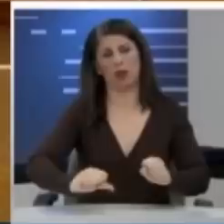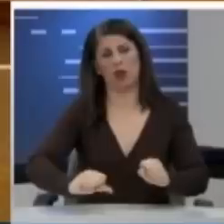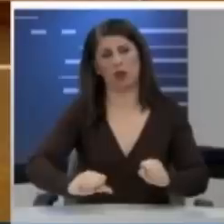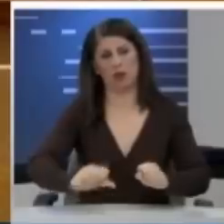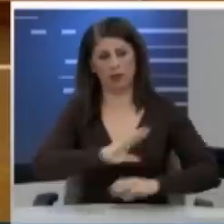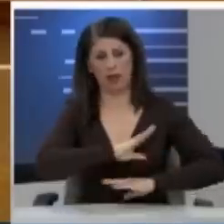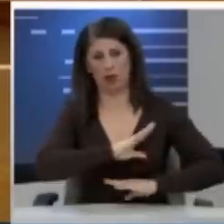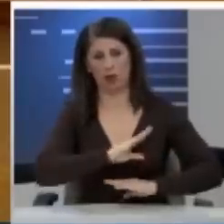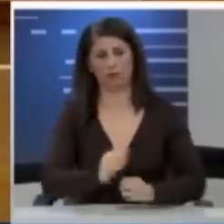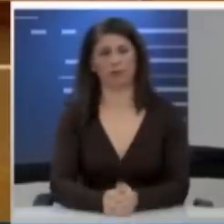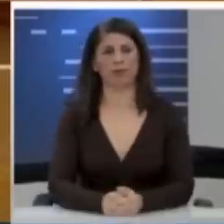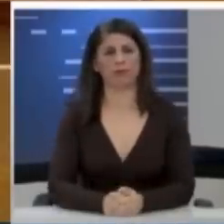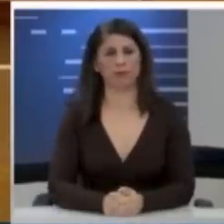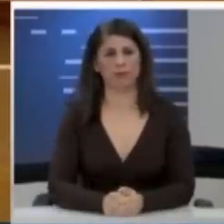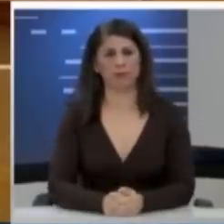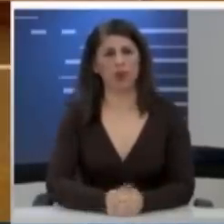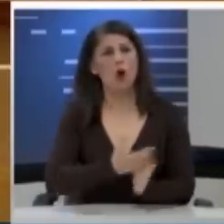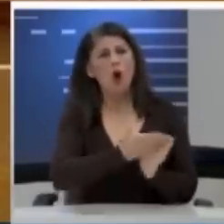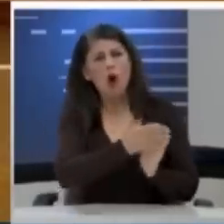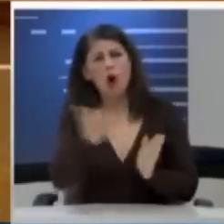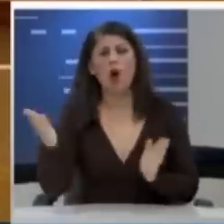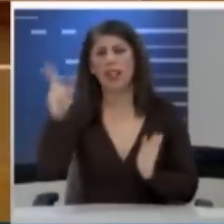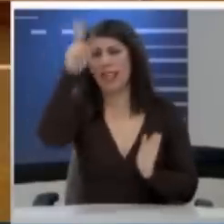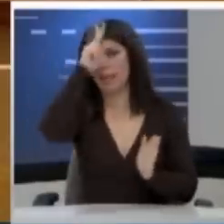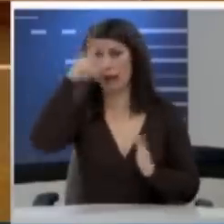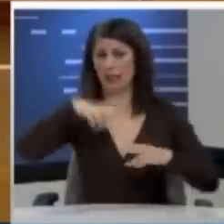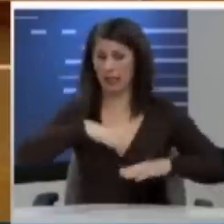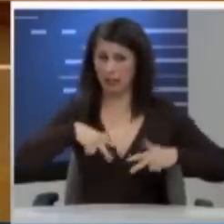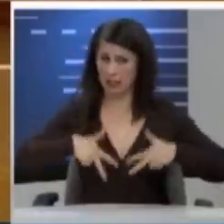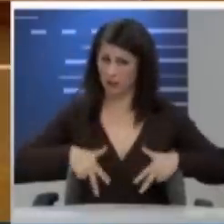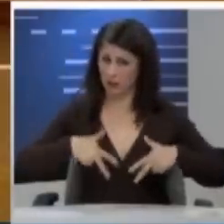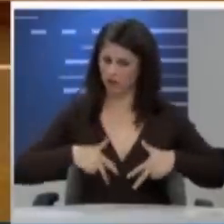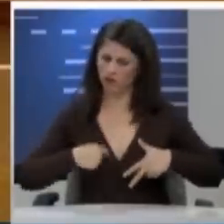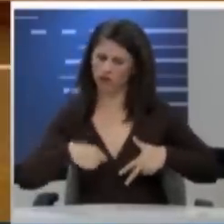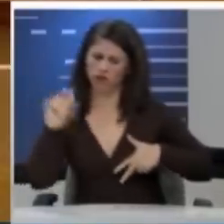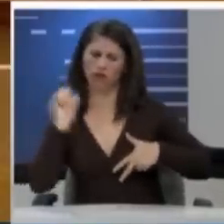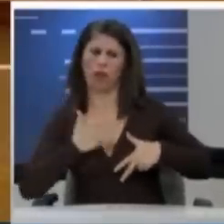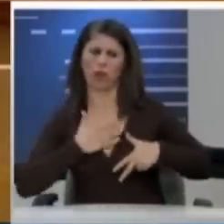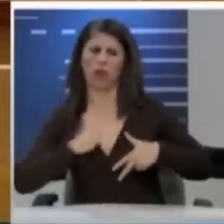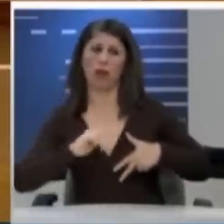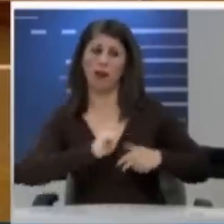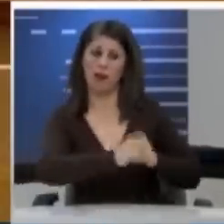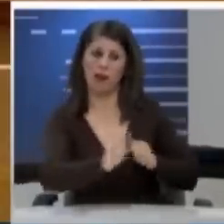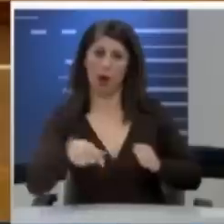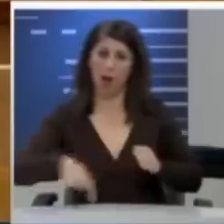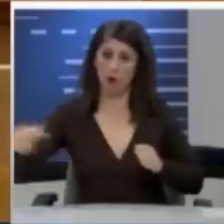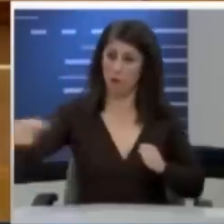δυνάμεις. Όλες οι γερμανικές κυβερνήσεις αρνούνται να πληρώσουν αυτά τα